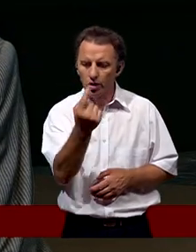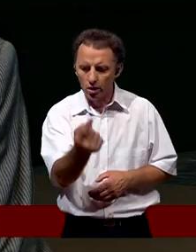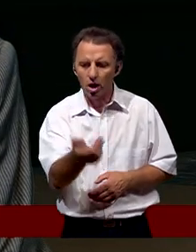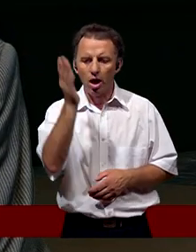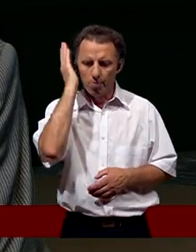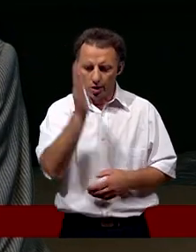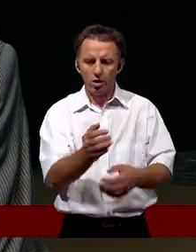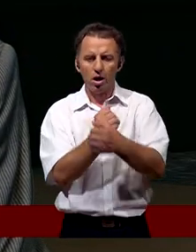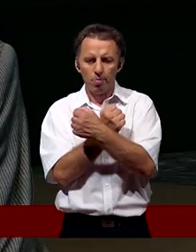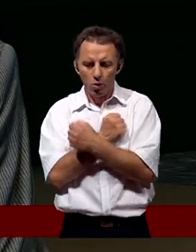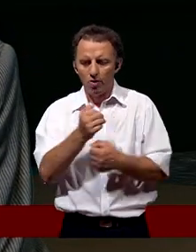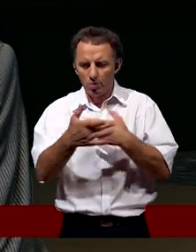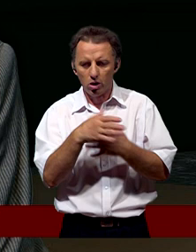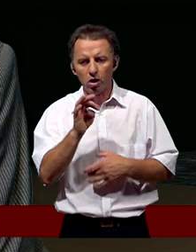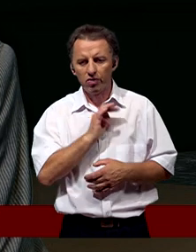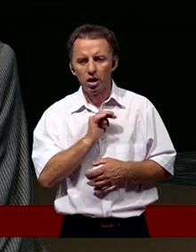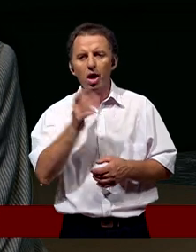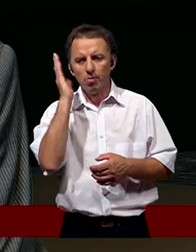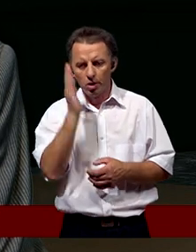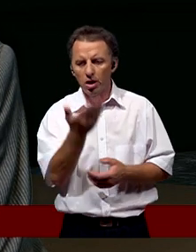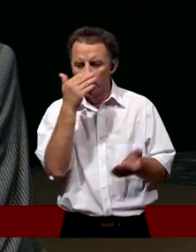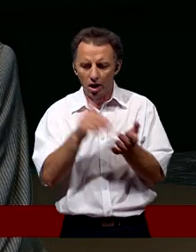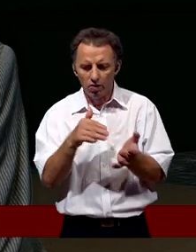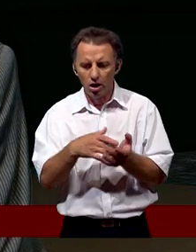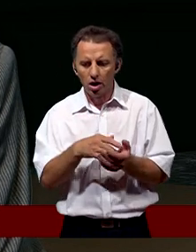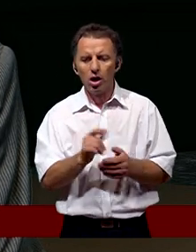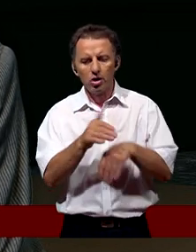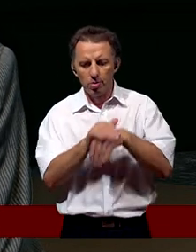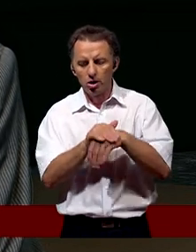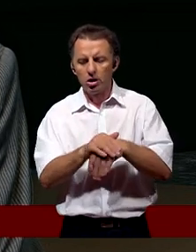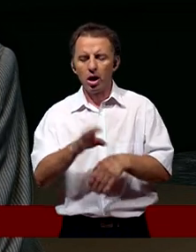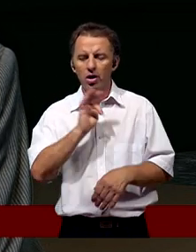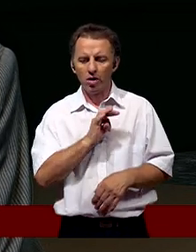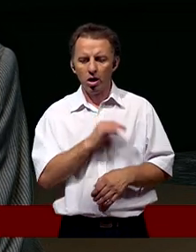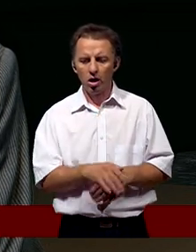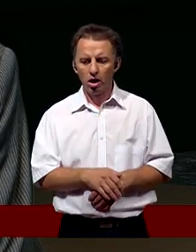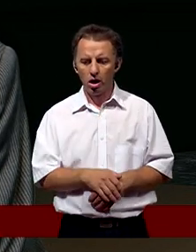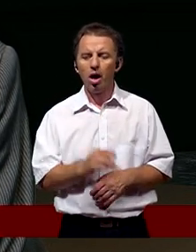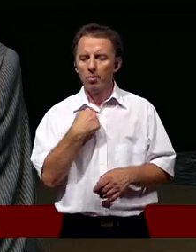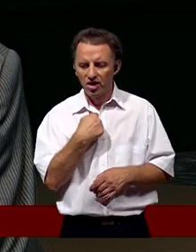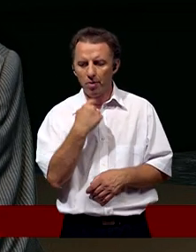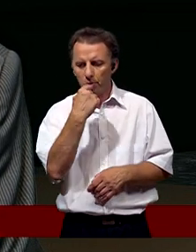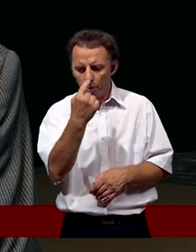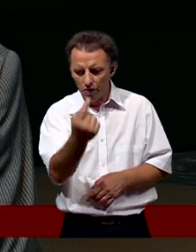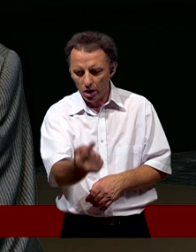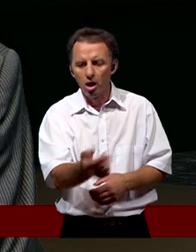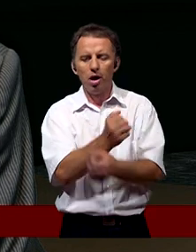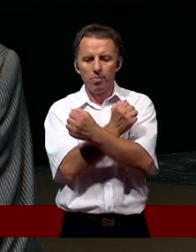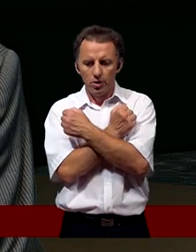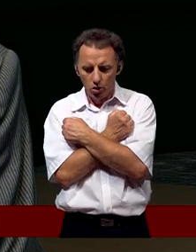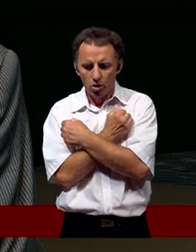powiedziano, będziesz miłował bliźniego swego, a będziesz miał w nienawiści nieprzyjaciela swego. A ja wam